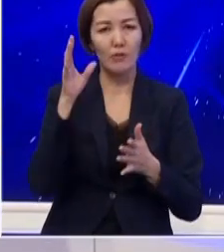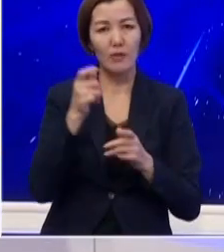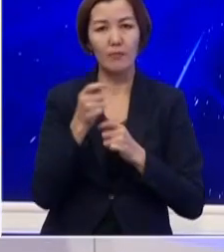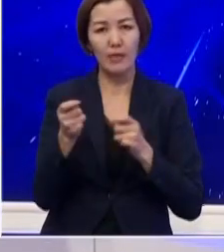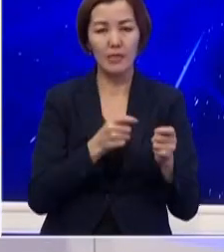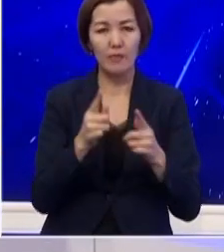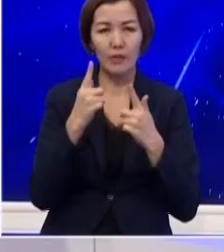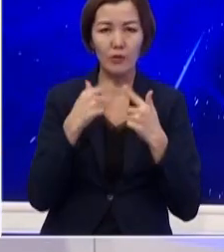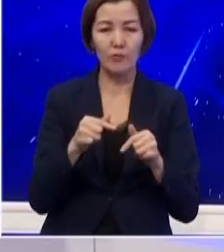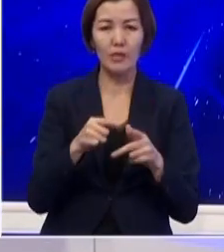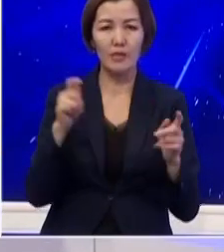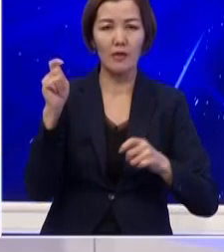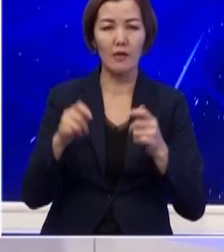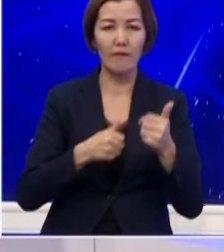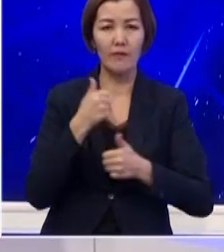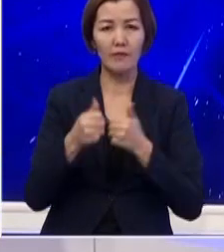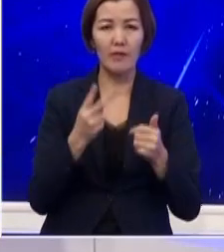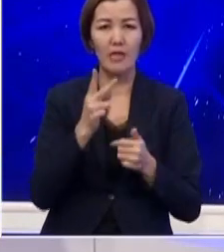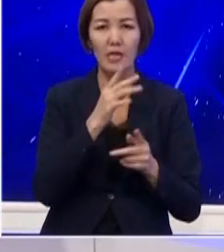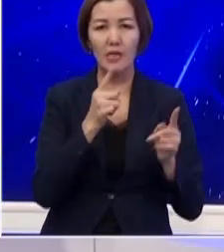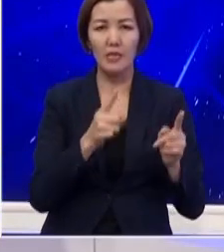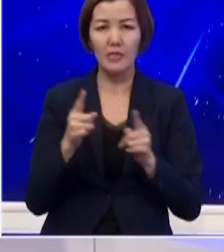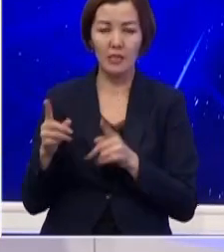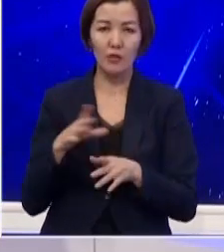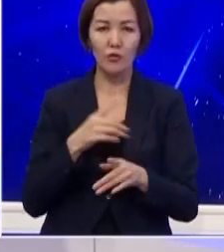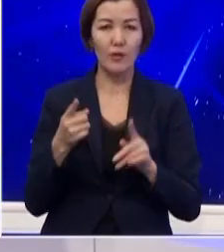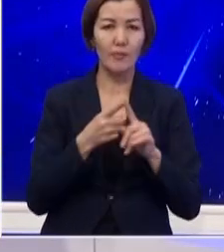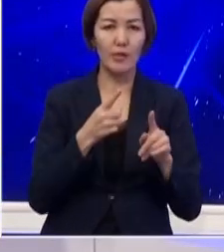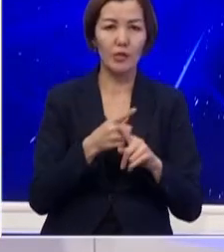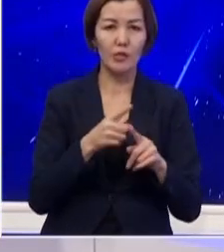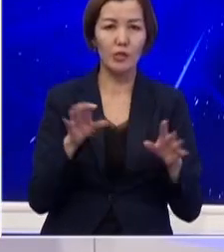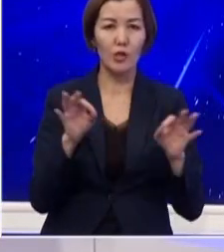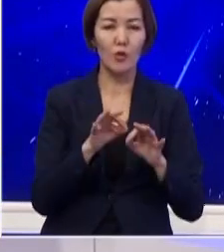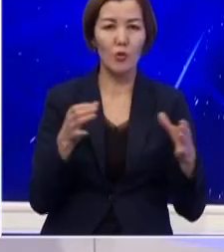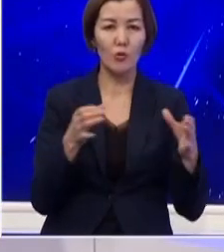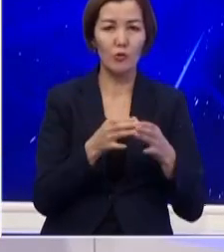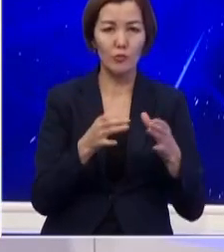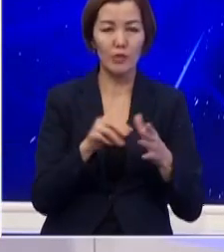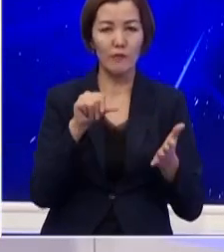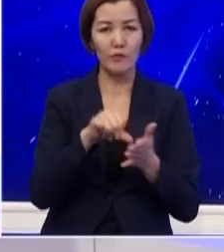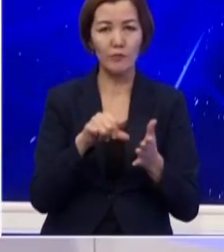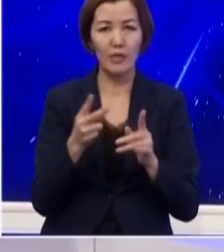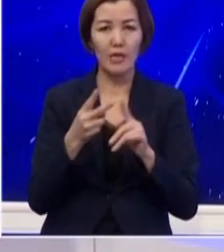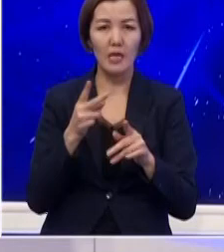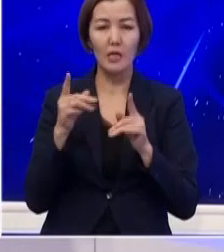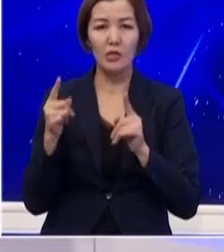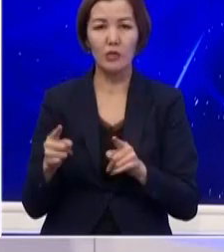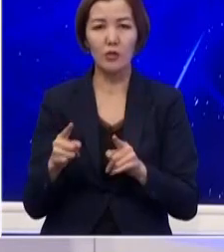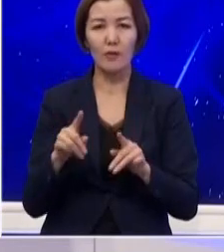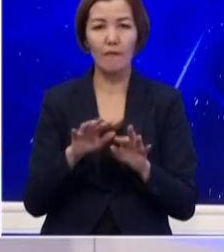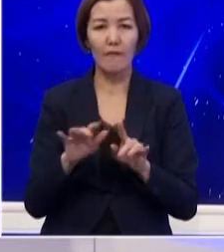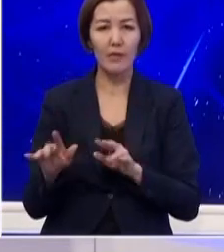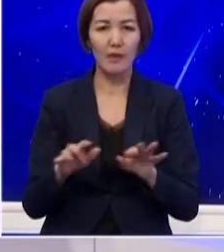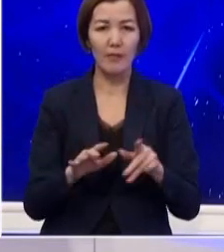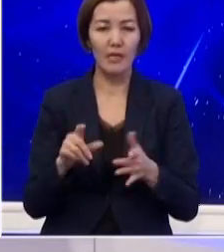қатысты. Облыстық білім басқармасы ұйымдастырған фестиваль екі кезеңнен тұрды. Алғашқысында хор ұжымдары өнер көрсетсе, екінші турда